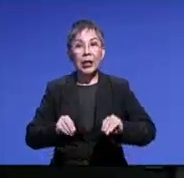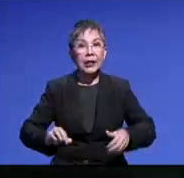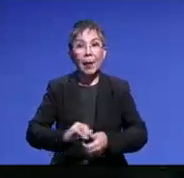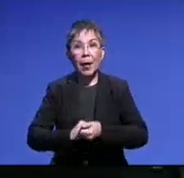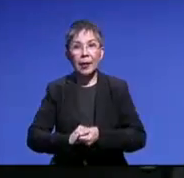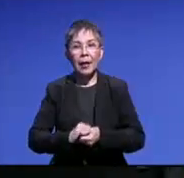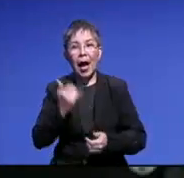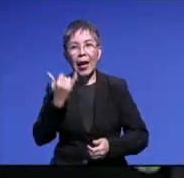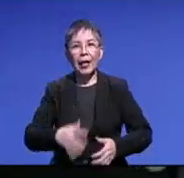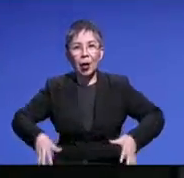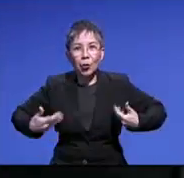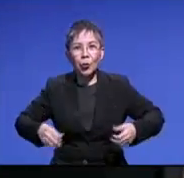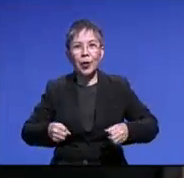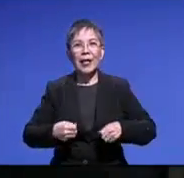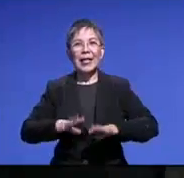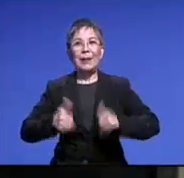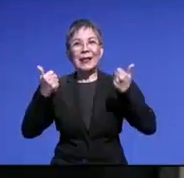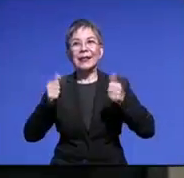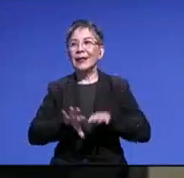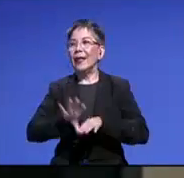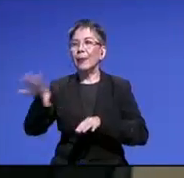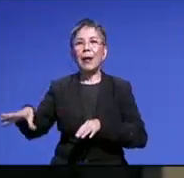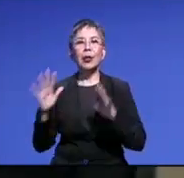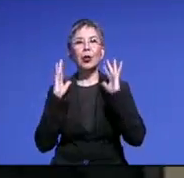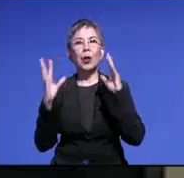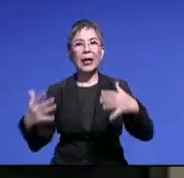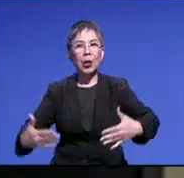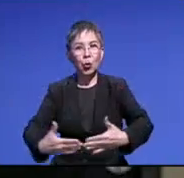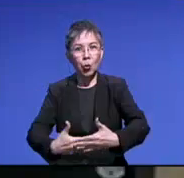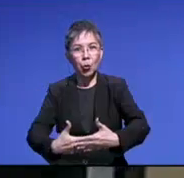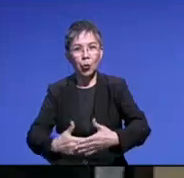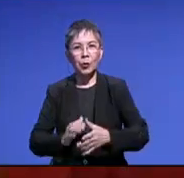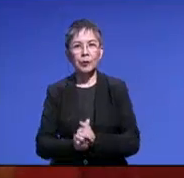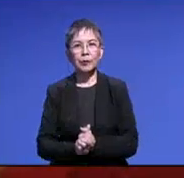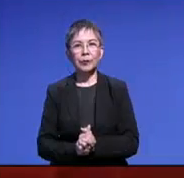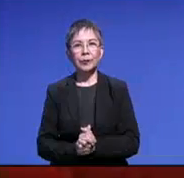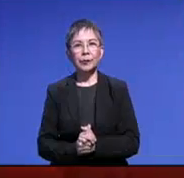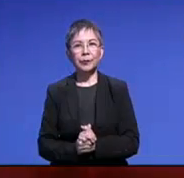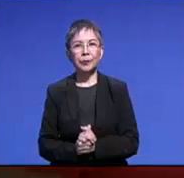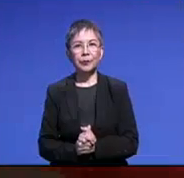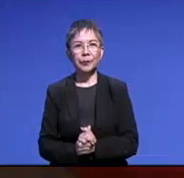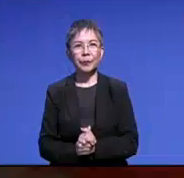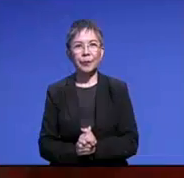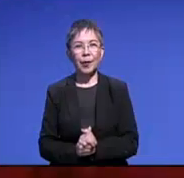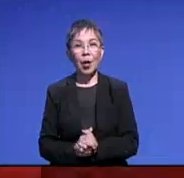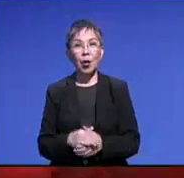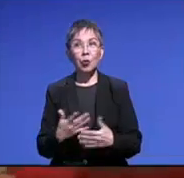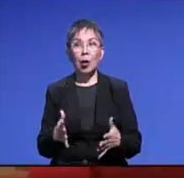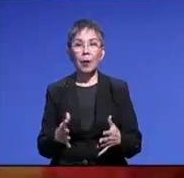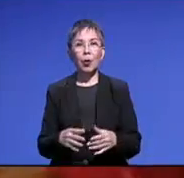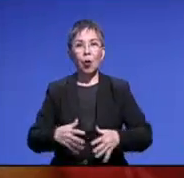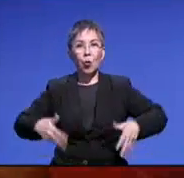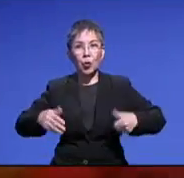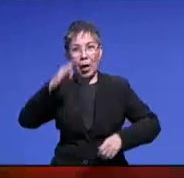tersebut akhirnya dilepas liarkan di hutan lindung area Gunung Lumbang. Setelah beberapa saat,